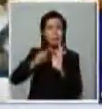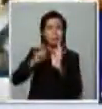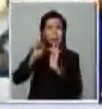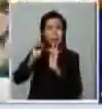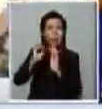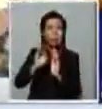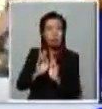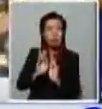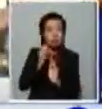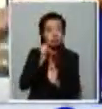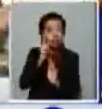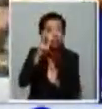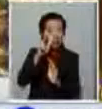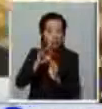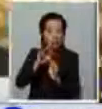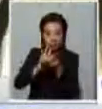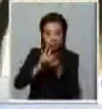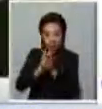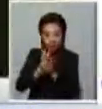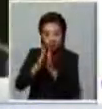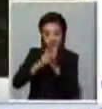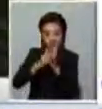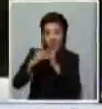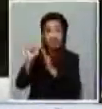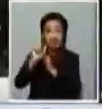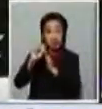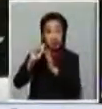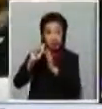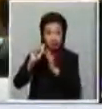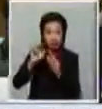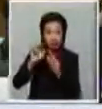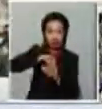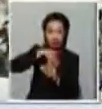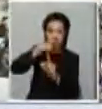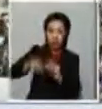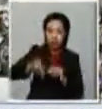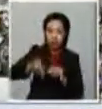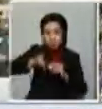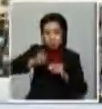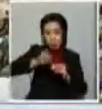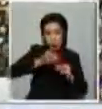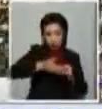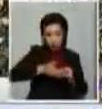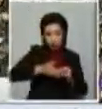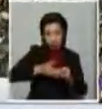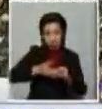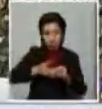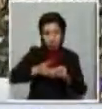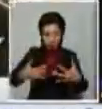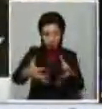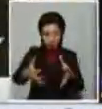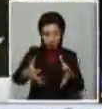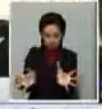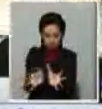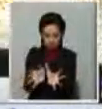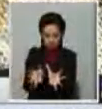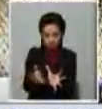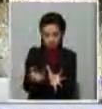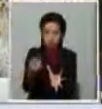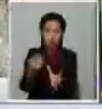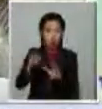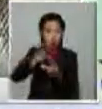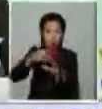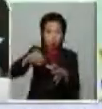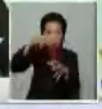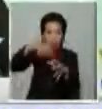ก็เอามาปอกเปลือกแล้วก็สไลด์เป็นแว่นก็ใส่ตะกร้าไปเข้าเครื่องทอดสุญญากาศครับคือในสุญญากาศเนี่ยมีจุดเดือดที่ประมาณ40องศ